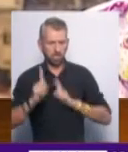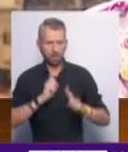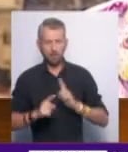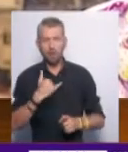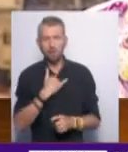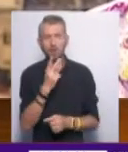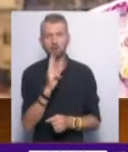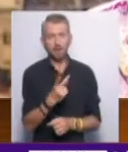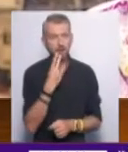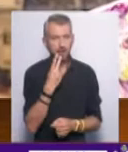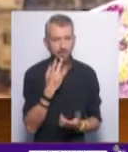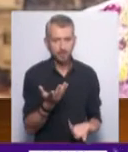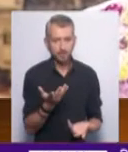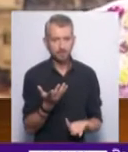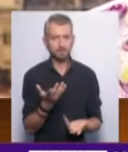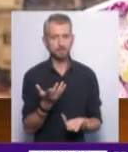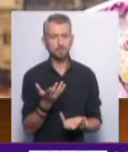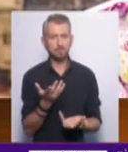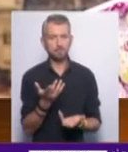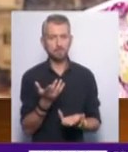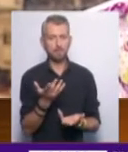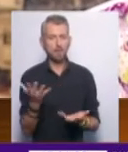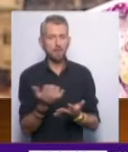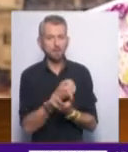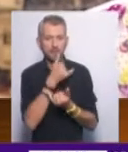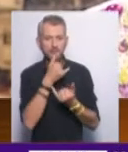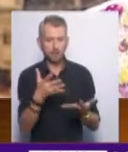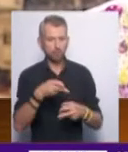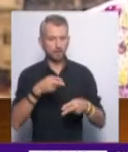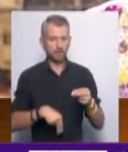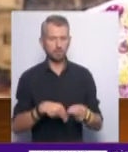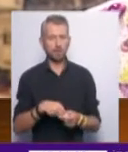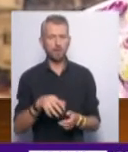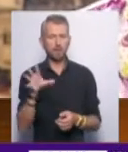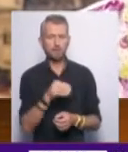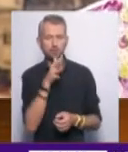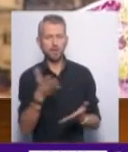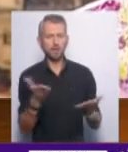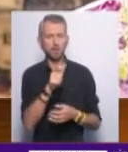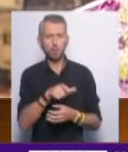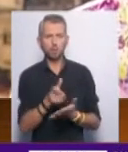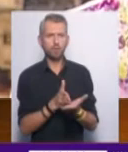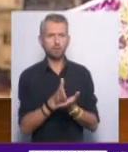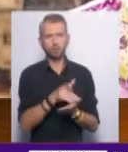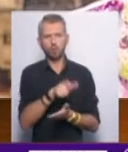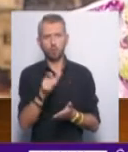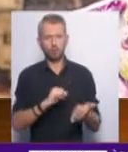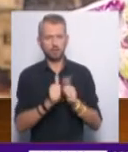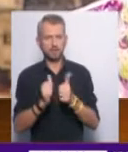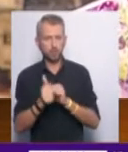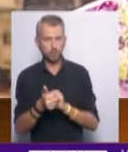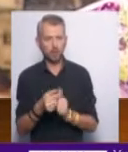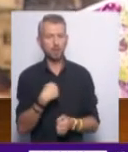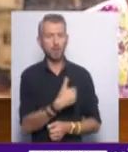як завжди, знаєте, не знайдеш теж кінців, бо весь час якісь люди, посадові особи змінюються. Ну, я